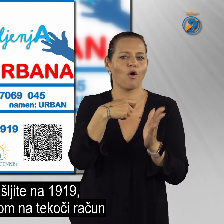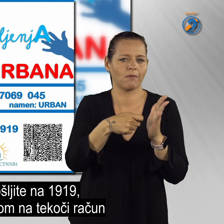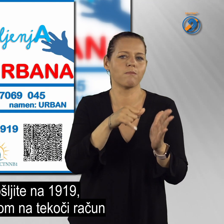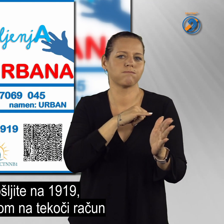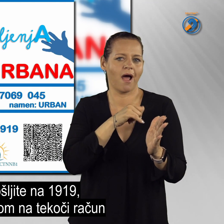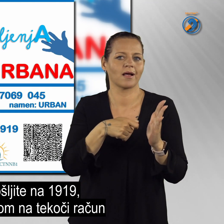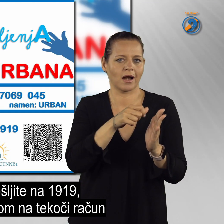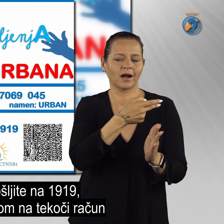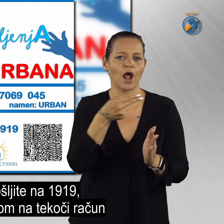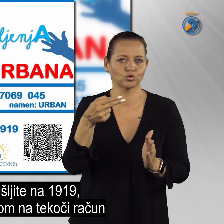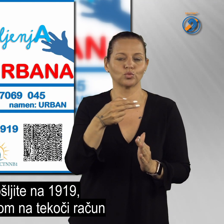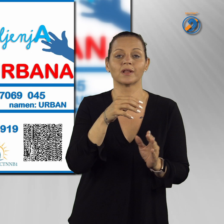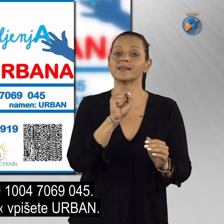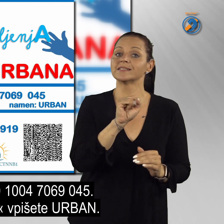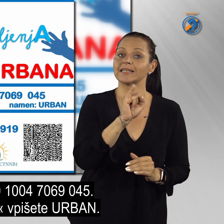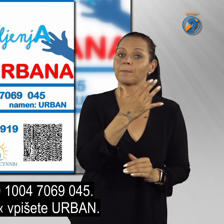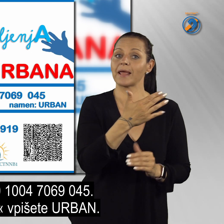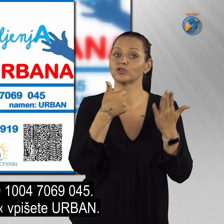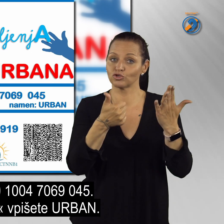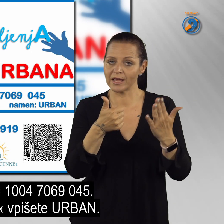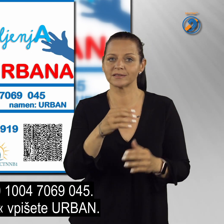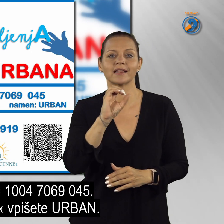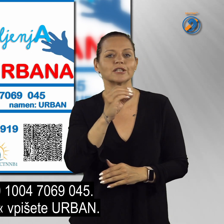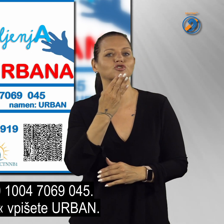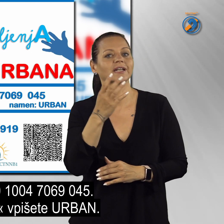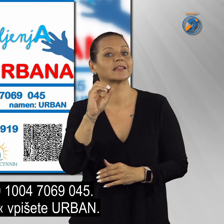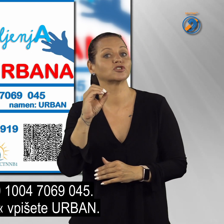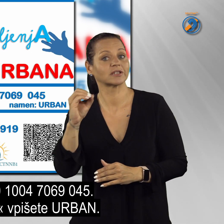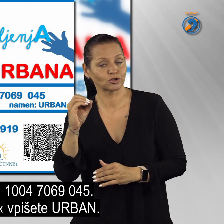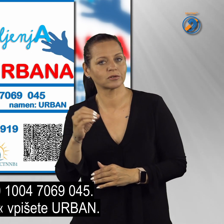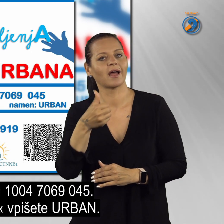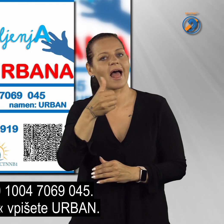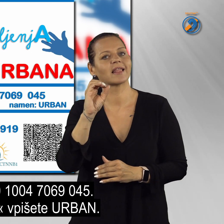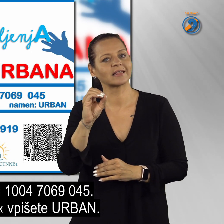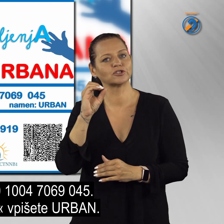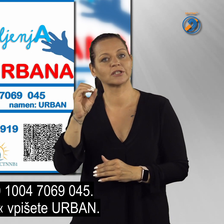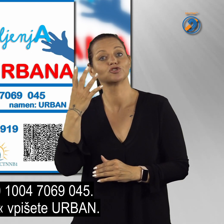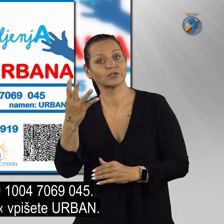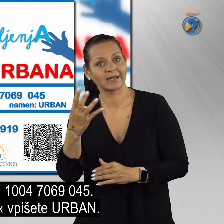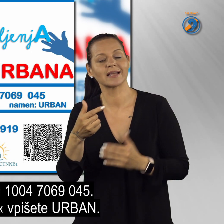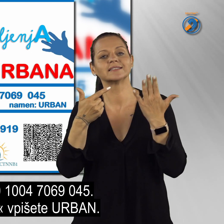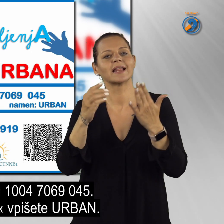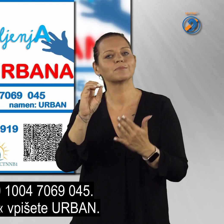z nakazilom na tekoči račun SI56 0400